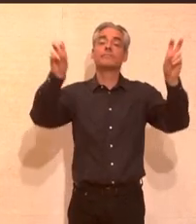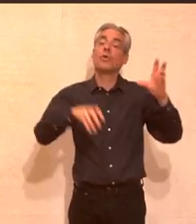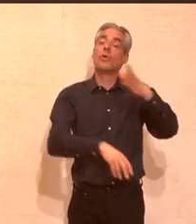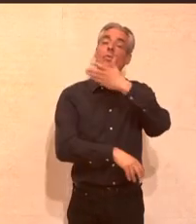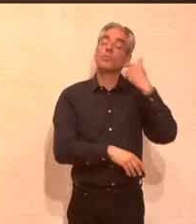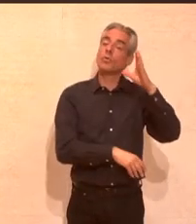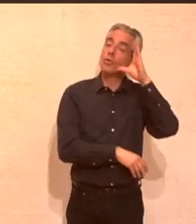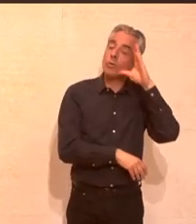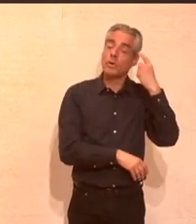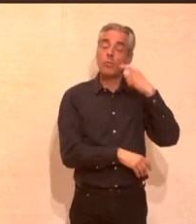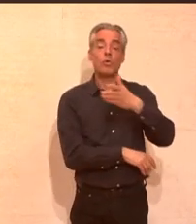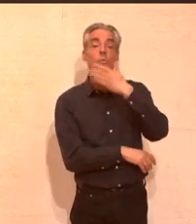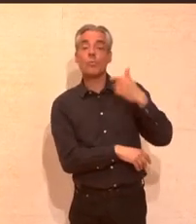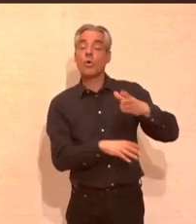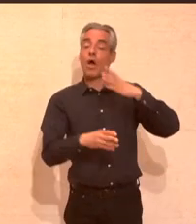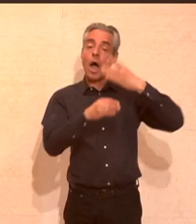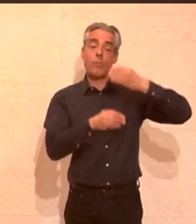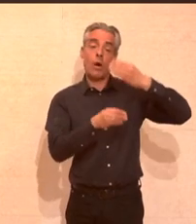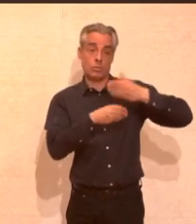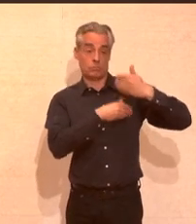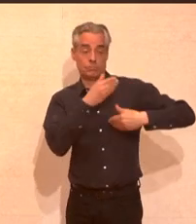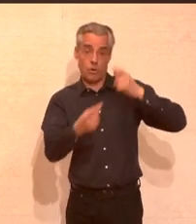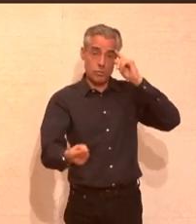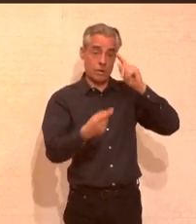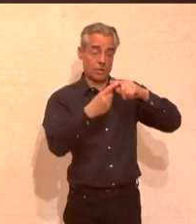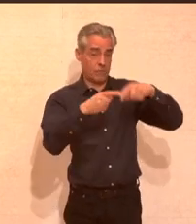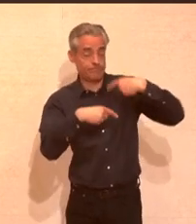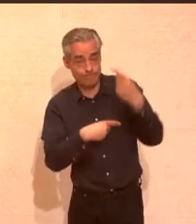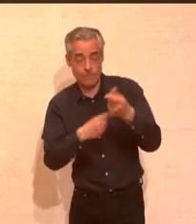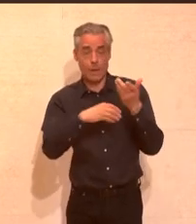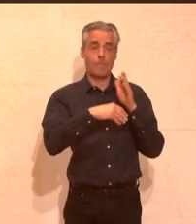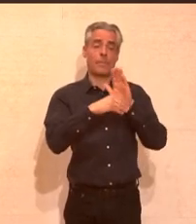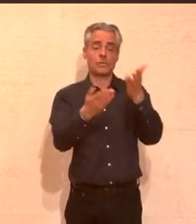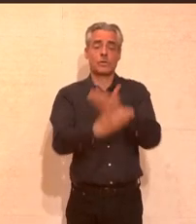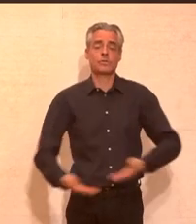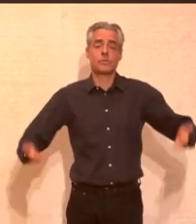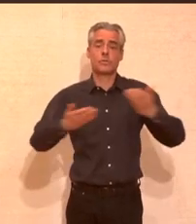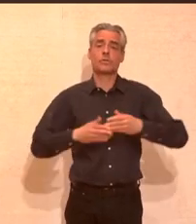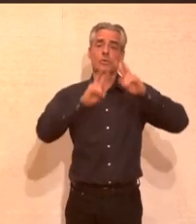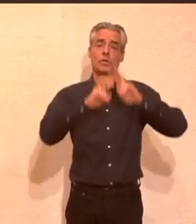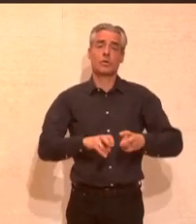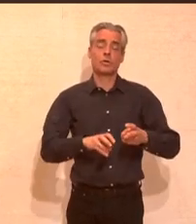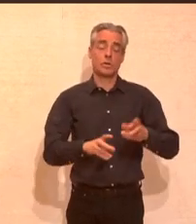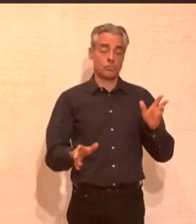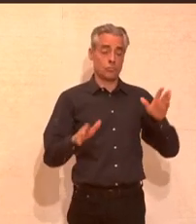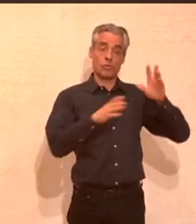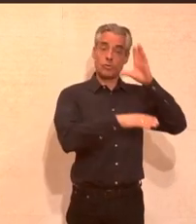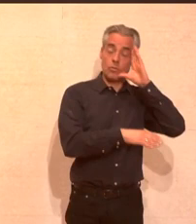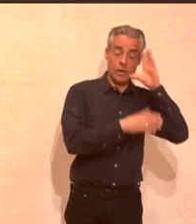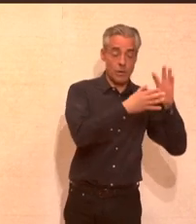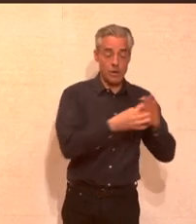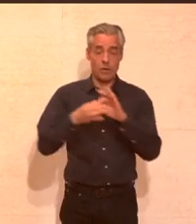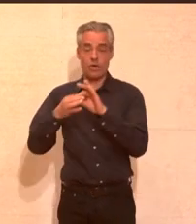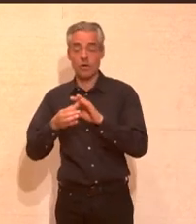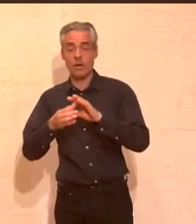pour mieux apprendre » a précisément pour but de présenter un état des recherches sur le sommeil et de son impact sur le